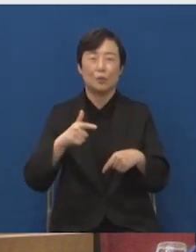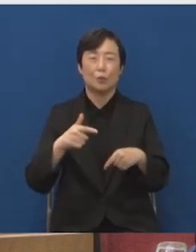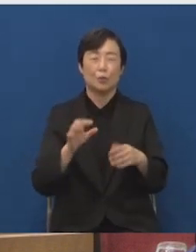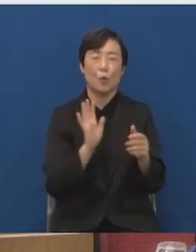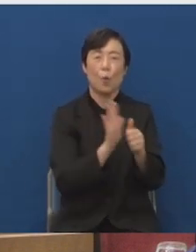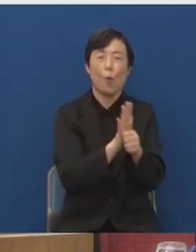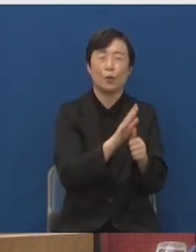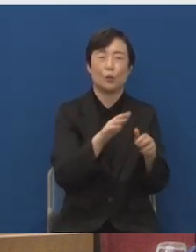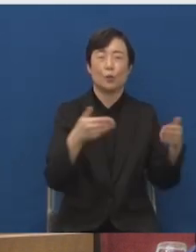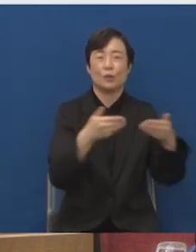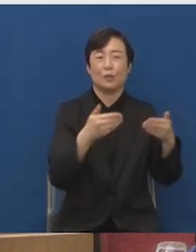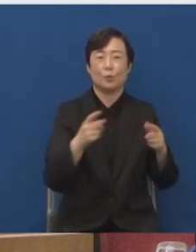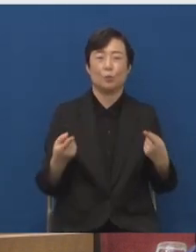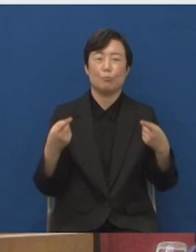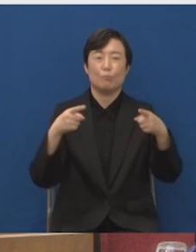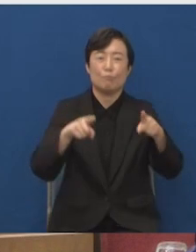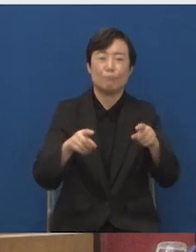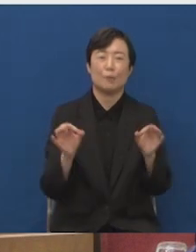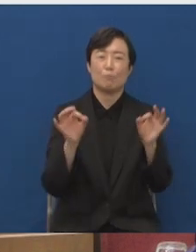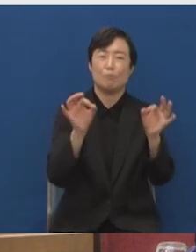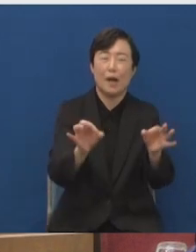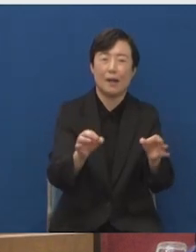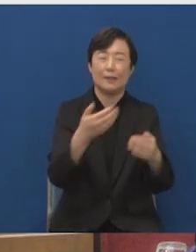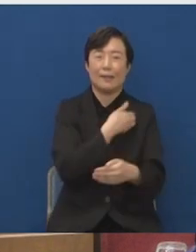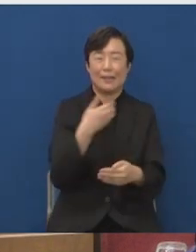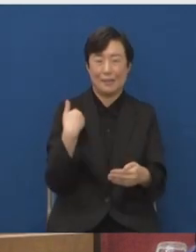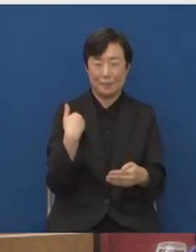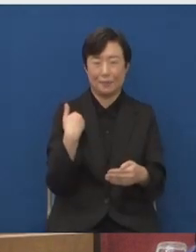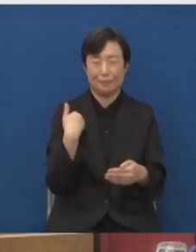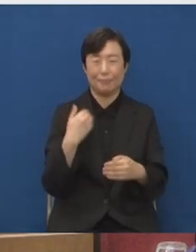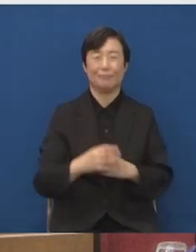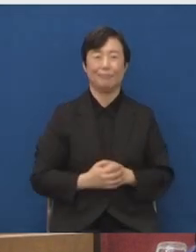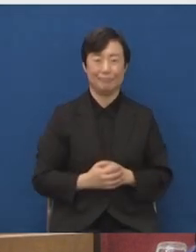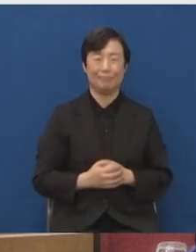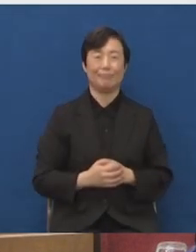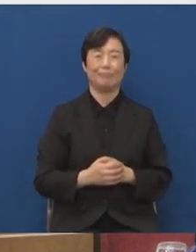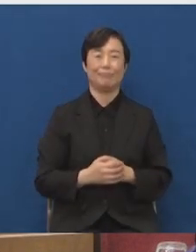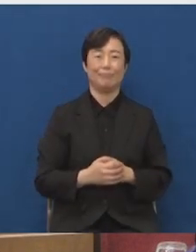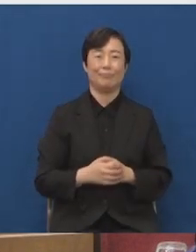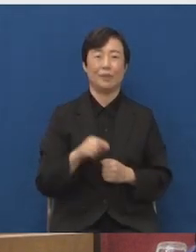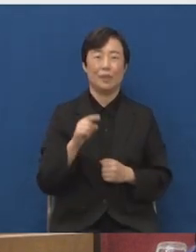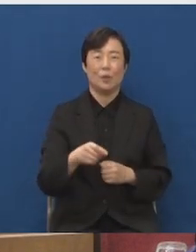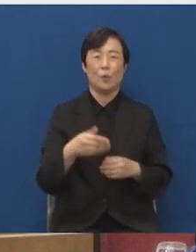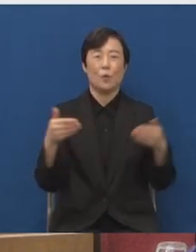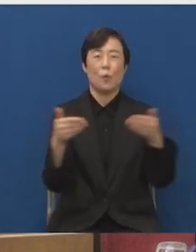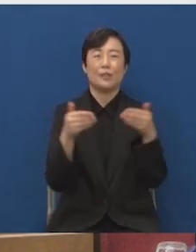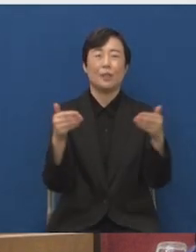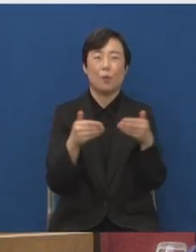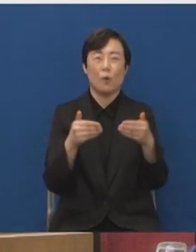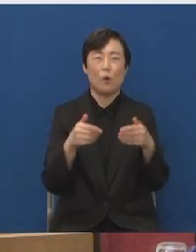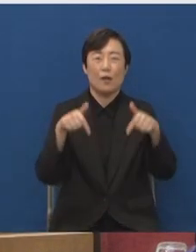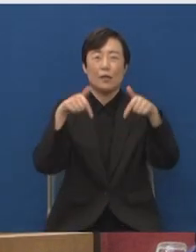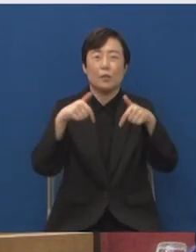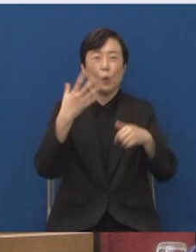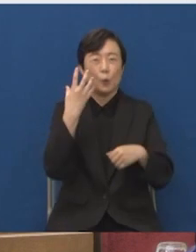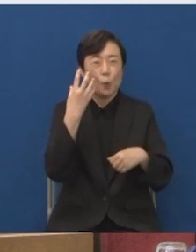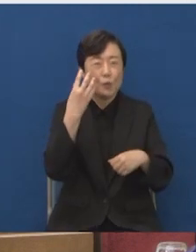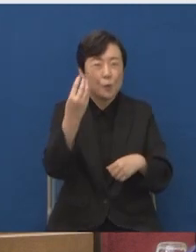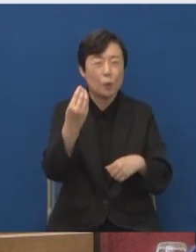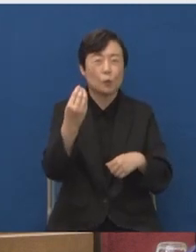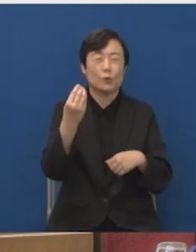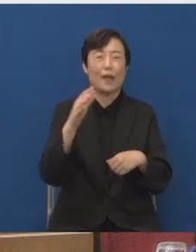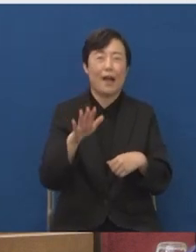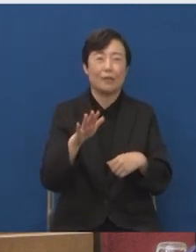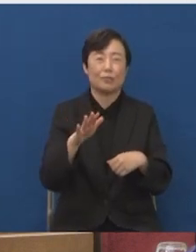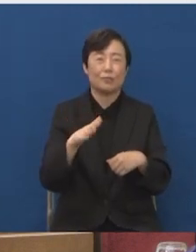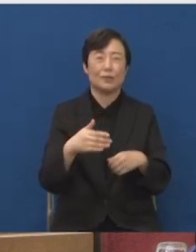パッケージにして周知し、施策効果を最大限発揮してまいります。本事業は、京都の魅力となっている既存